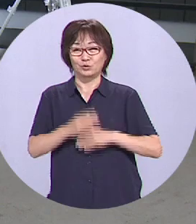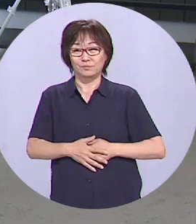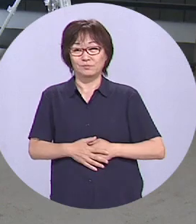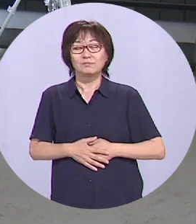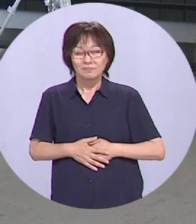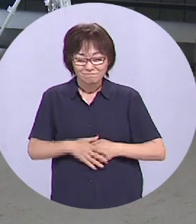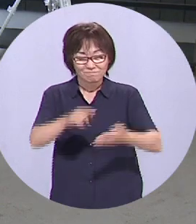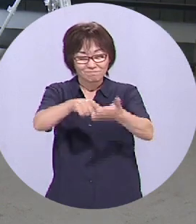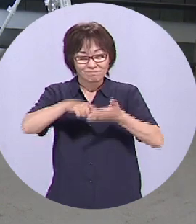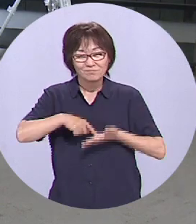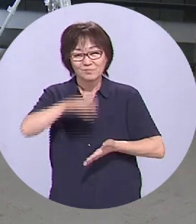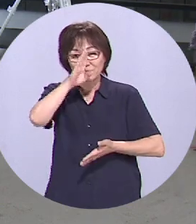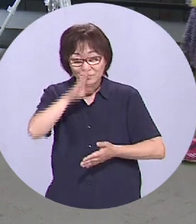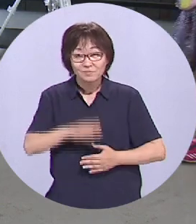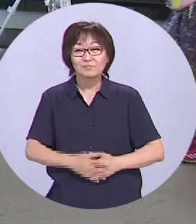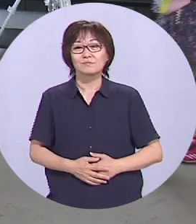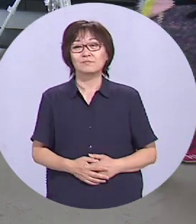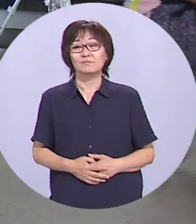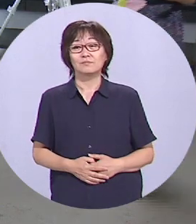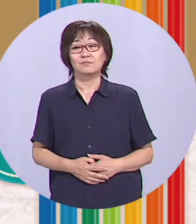ご応募ください。